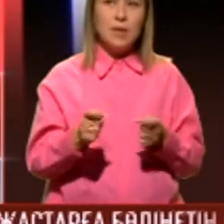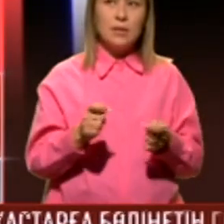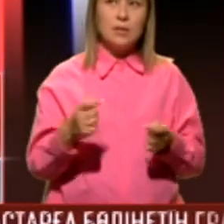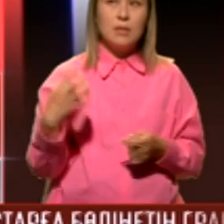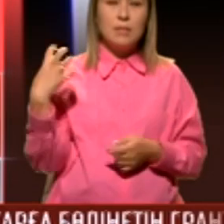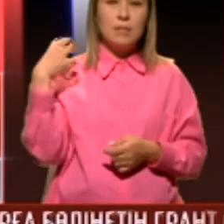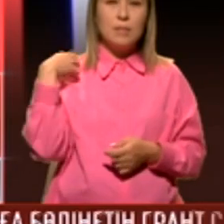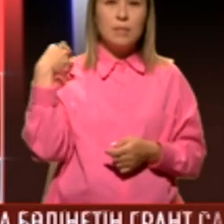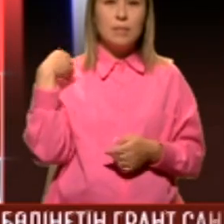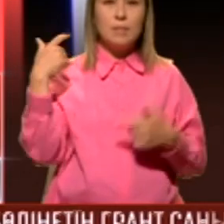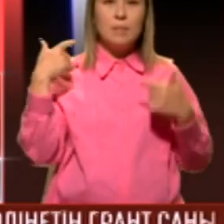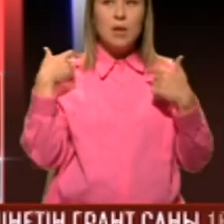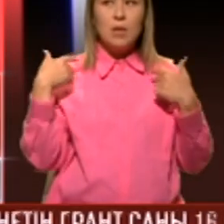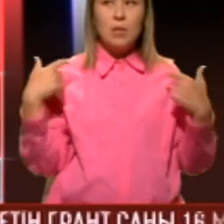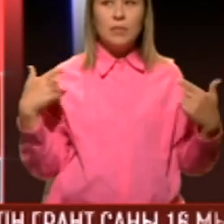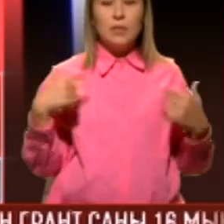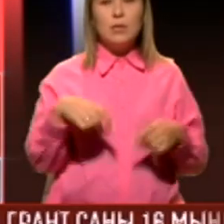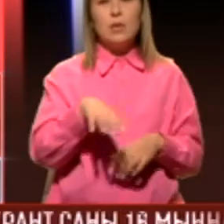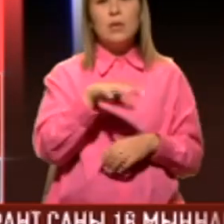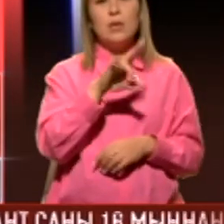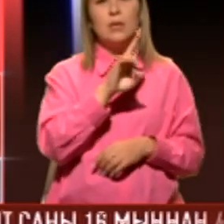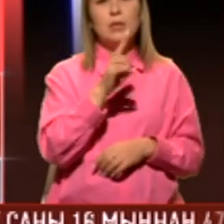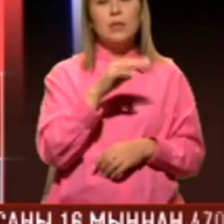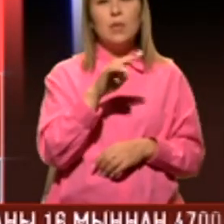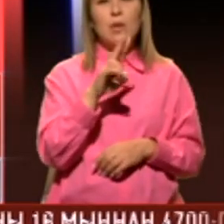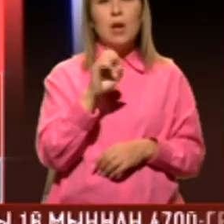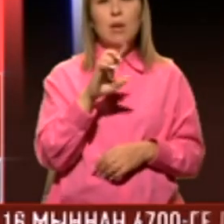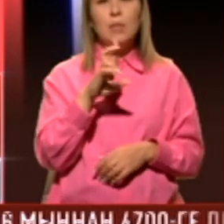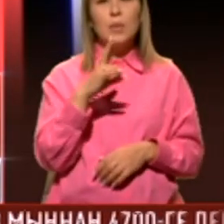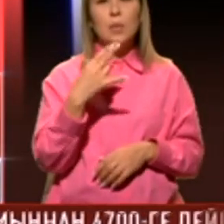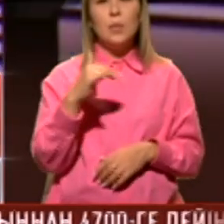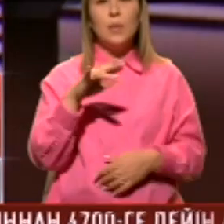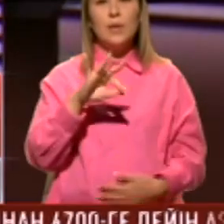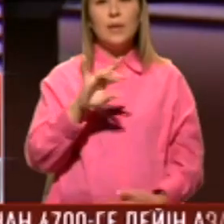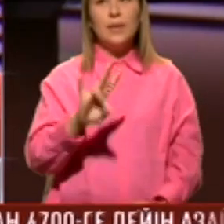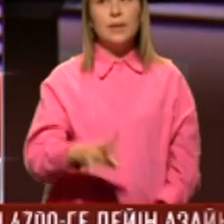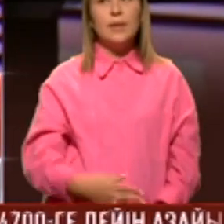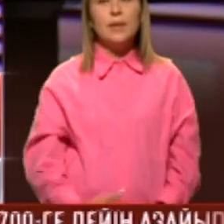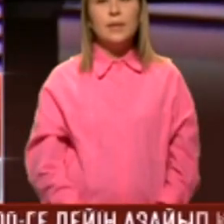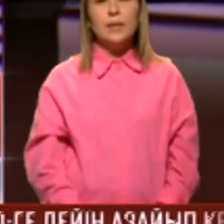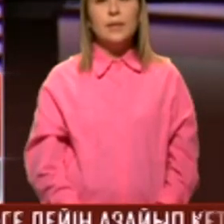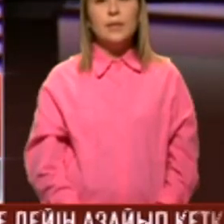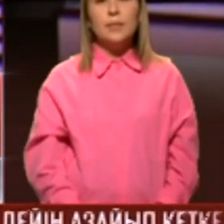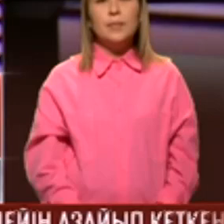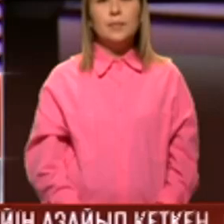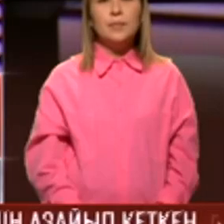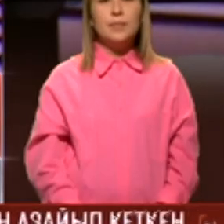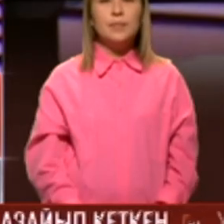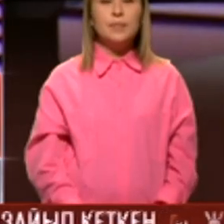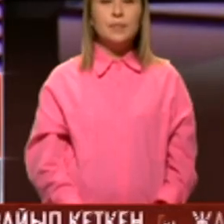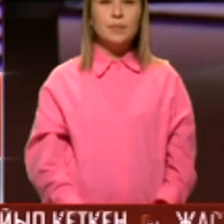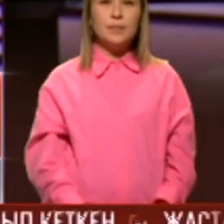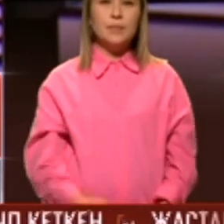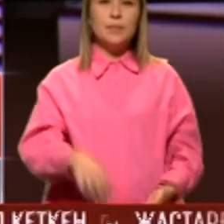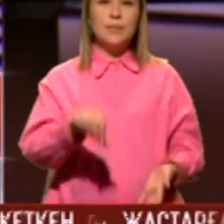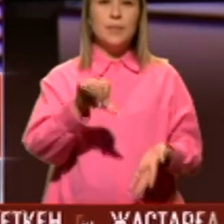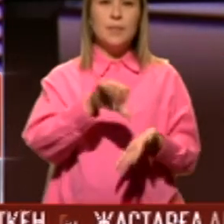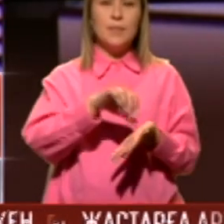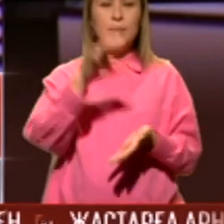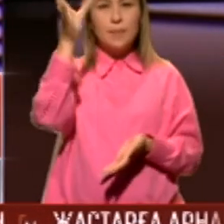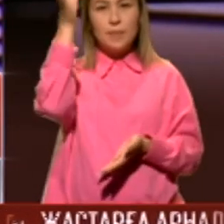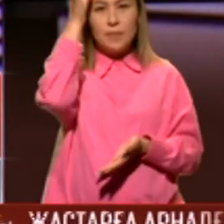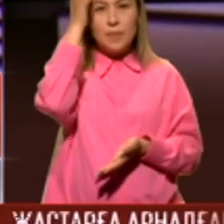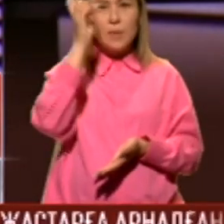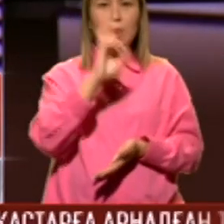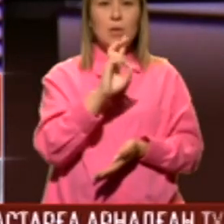бастығы полковник Дәурен Абдуллин мырза. Кешір. Тарих ғылымдарының кандидаты